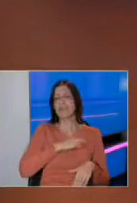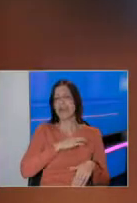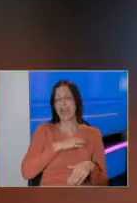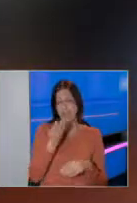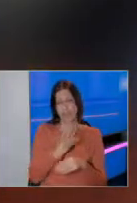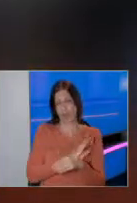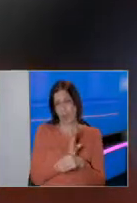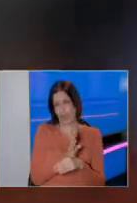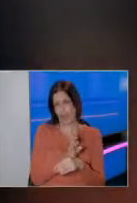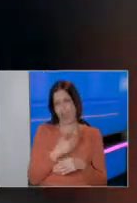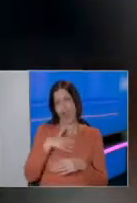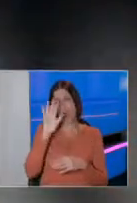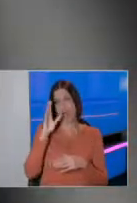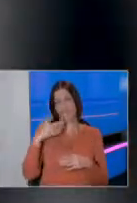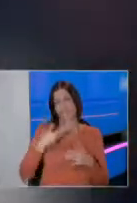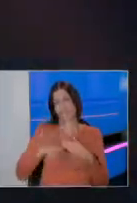רובם הוצאו לחל"ת,